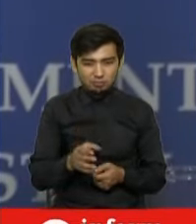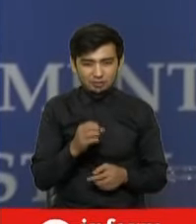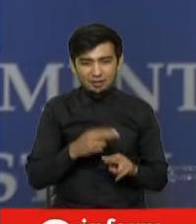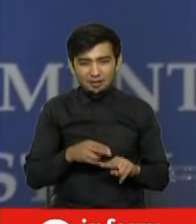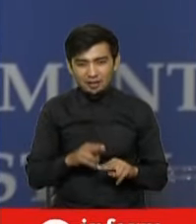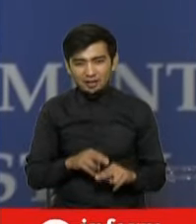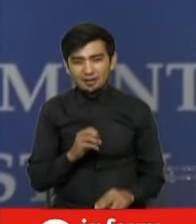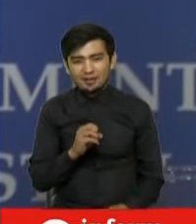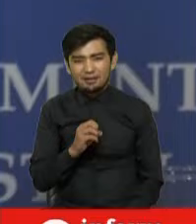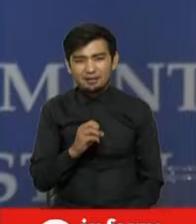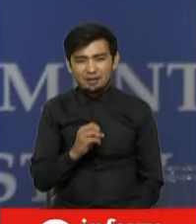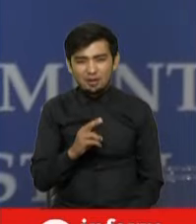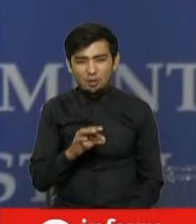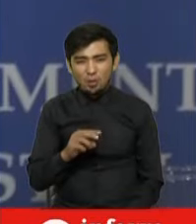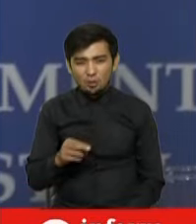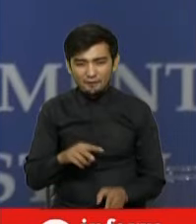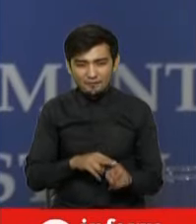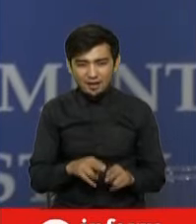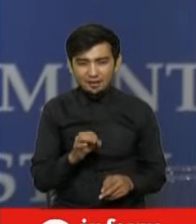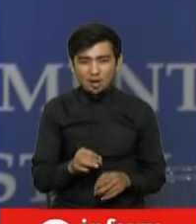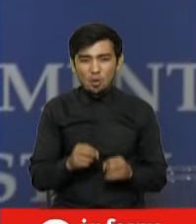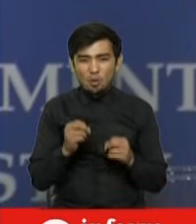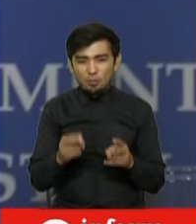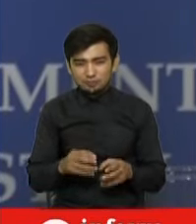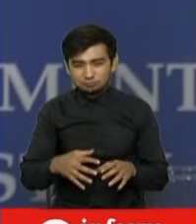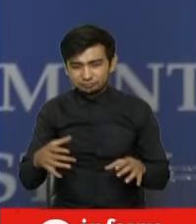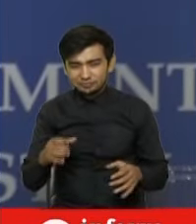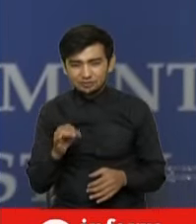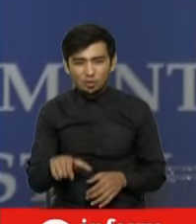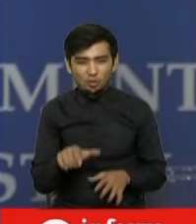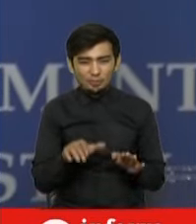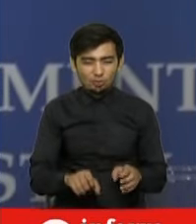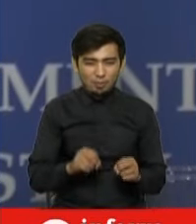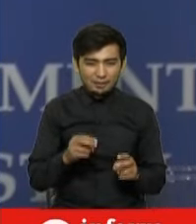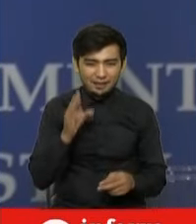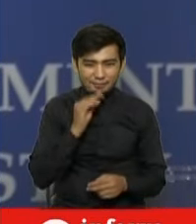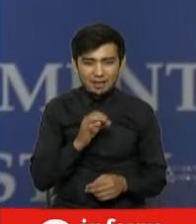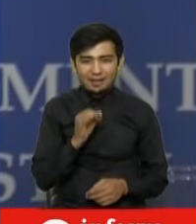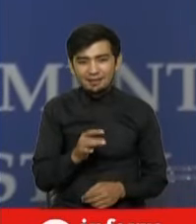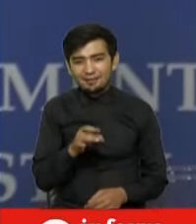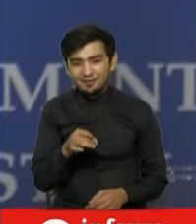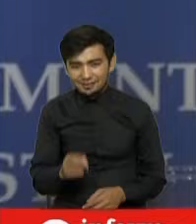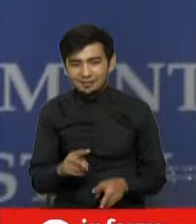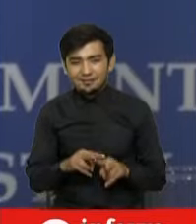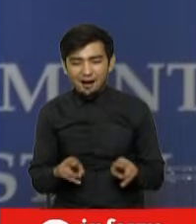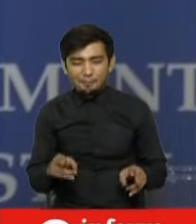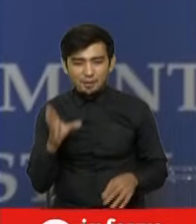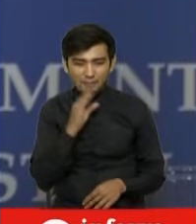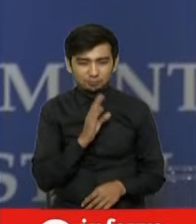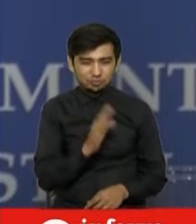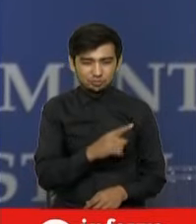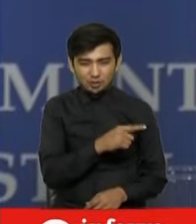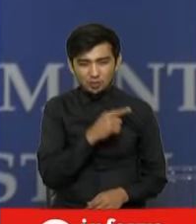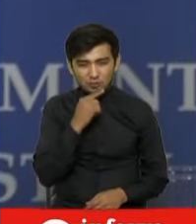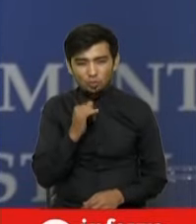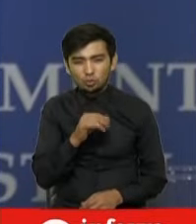и экологии, и создают очень опасные условия на дорогах. И вот такой риск, он вполне реальный, потому что, то